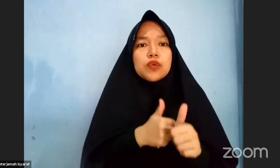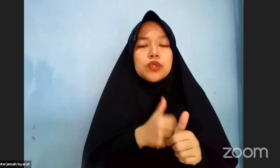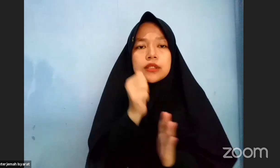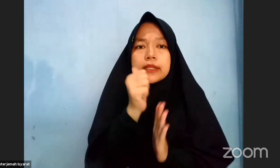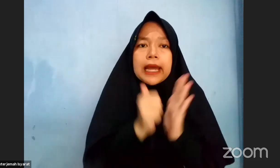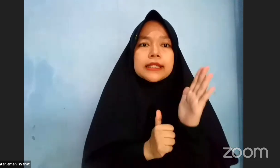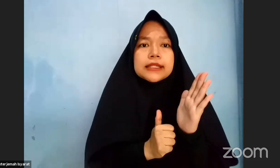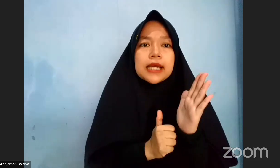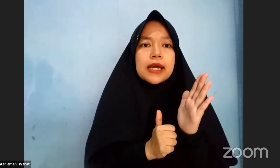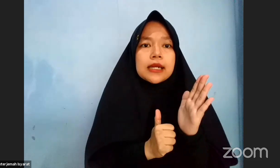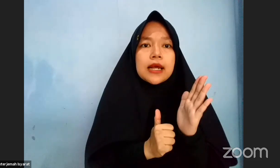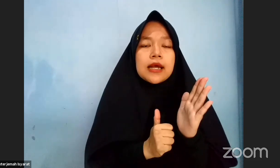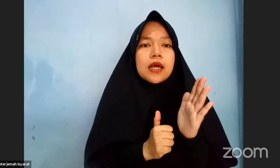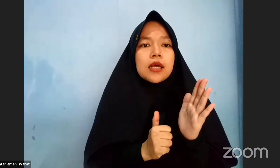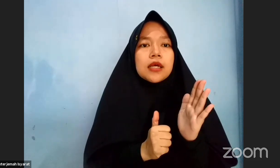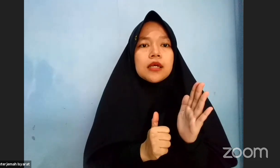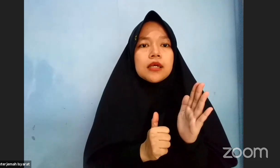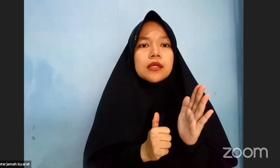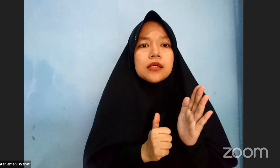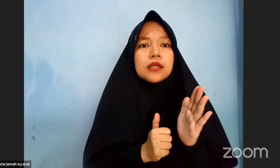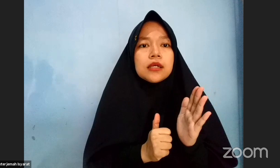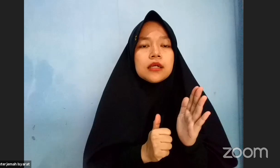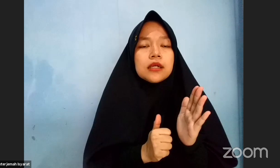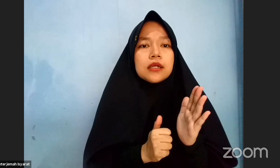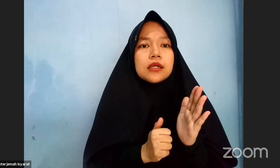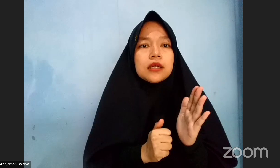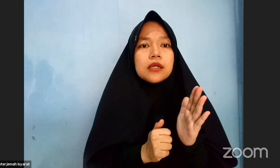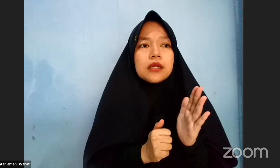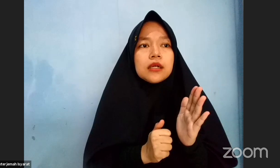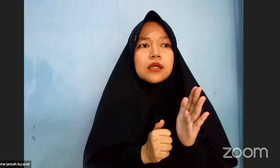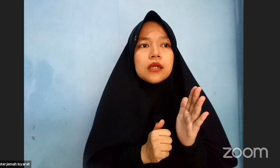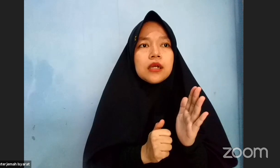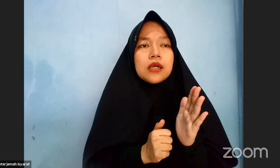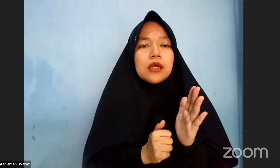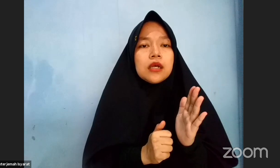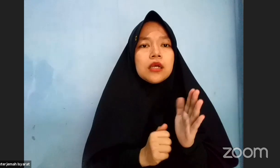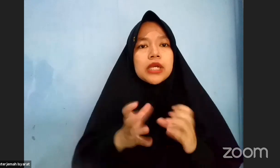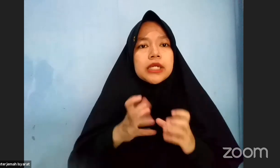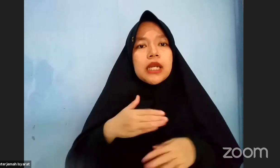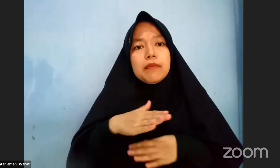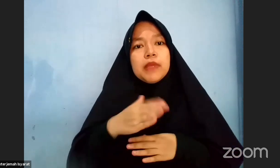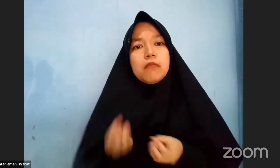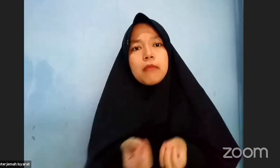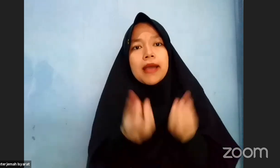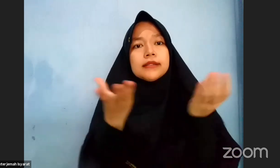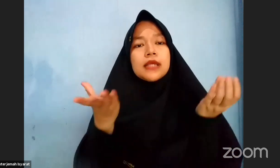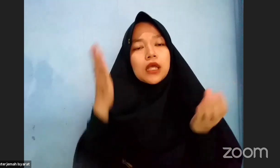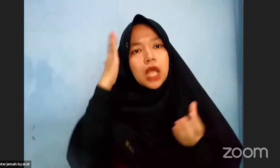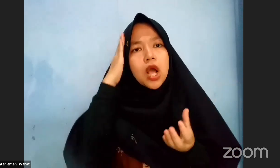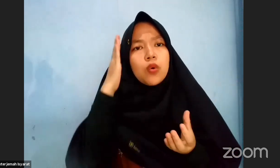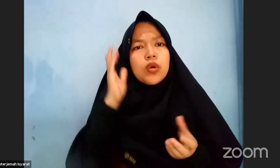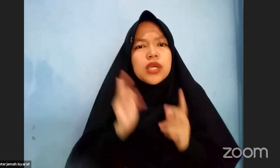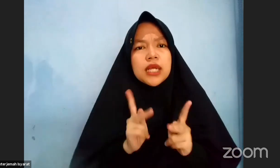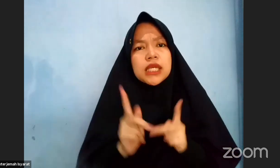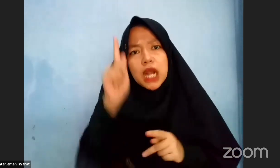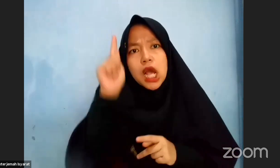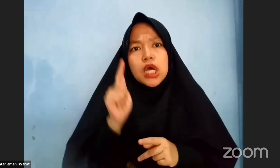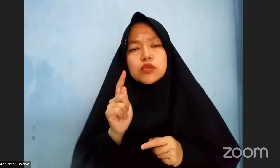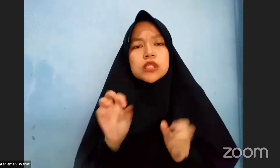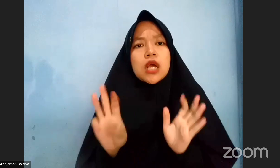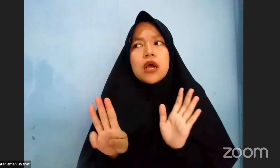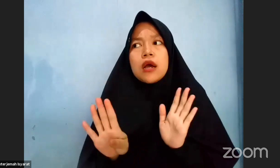bersama-sama ini sudah tahu nih apa yang kita harus kita lakukan jadi bersama-sama pusdatin kemudian juga tentunya